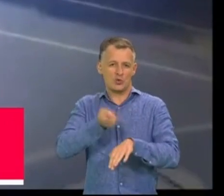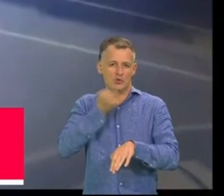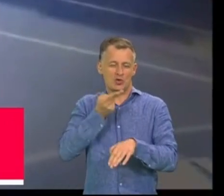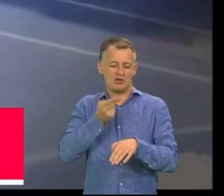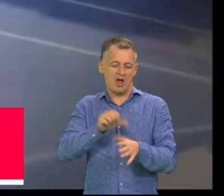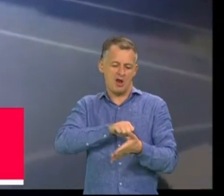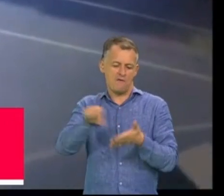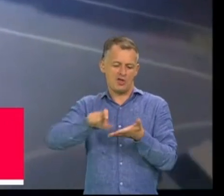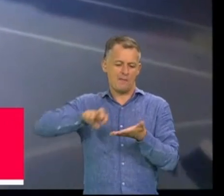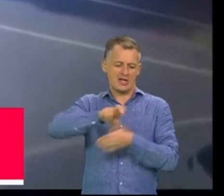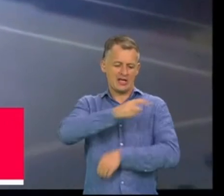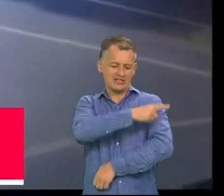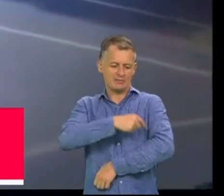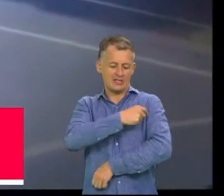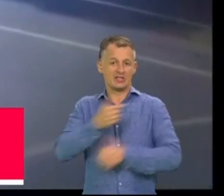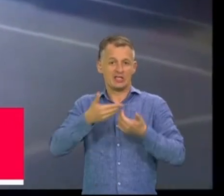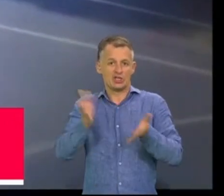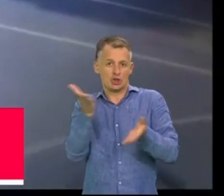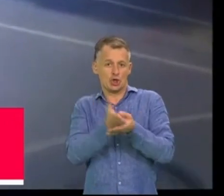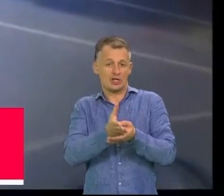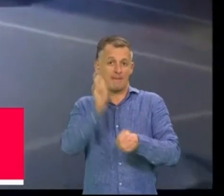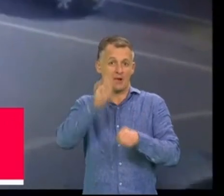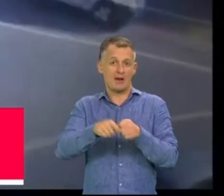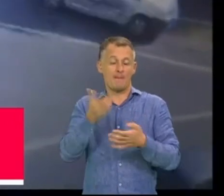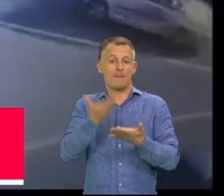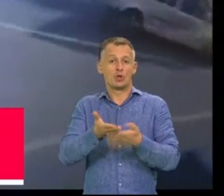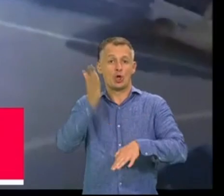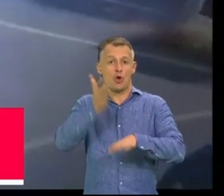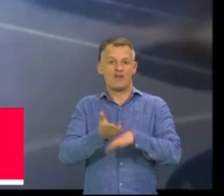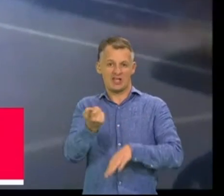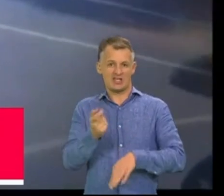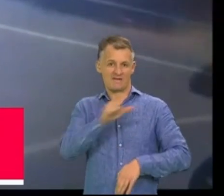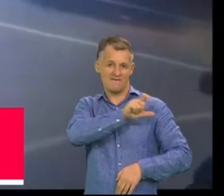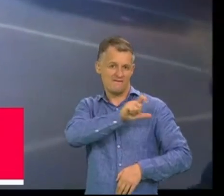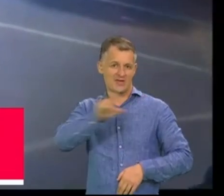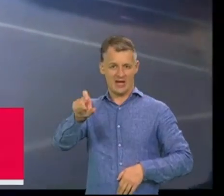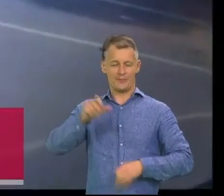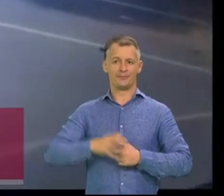transportul la spital. A fost deschis un dosar penal pentru vătămare corporală din culpă.